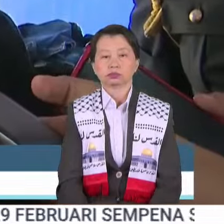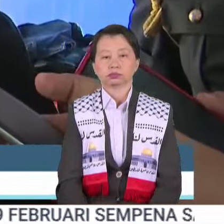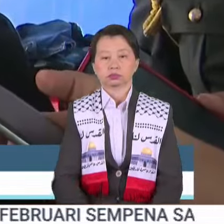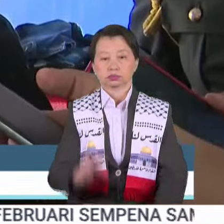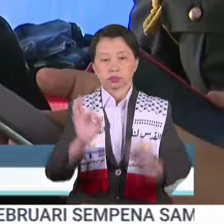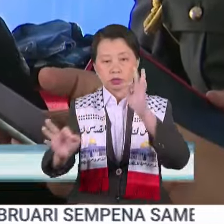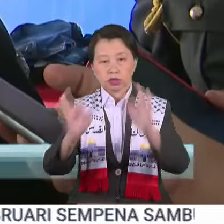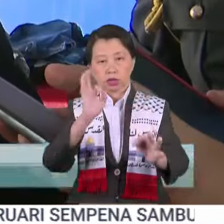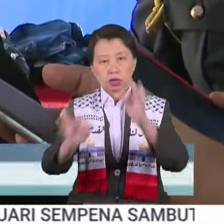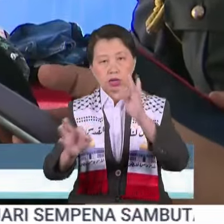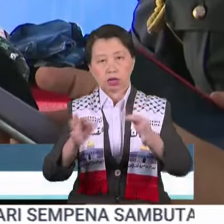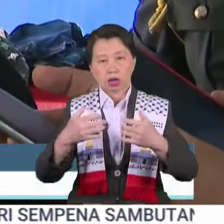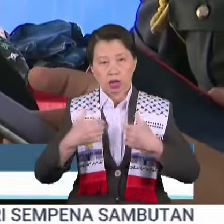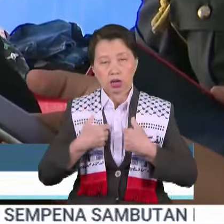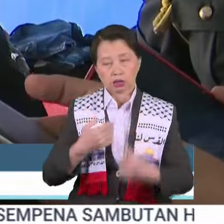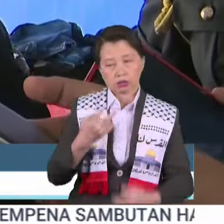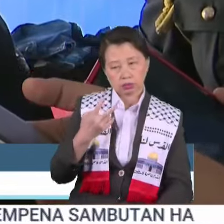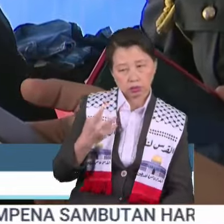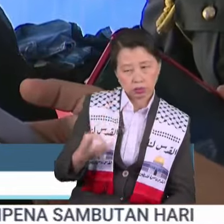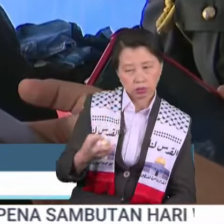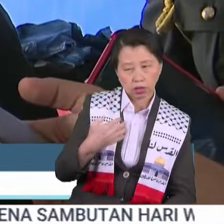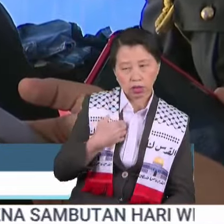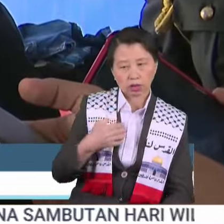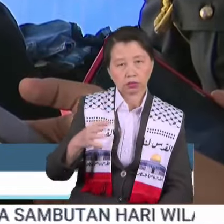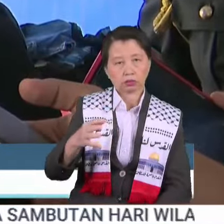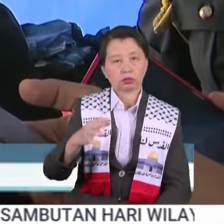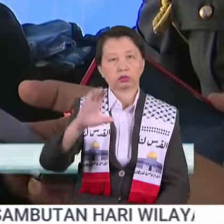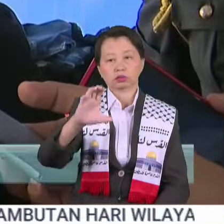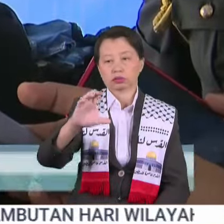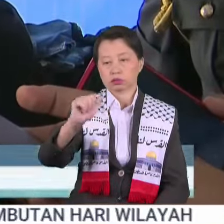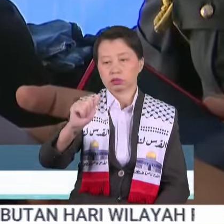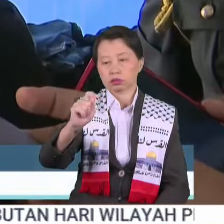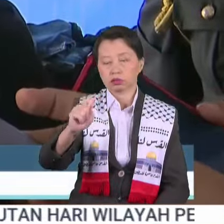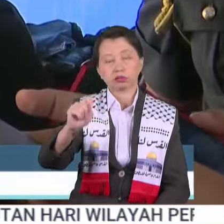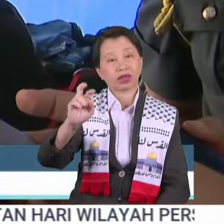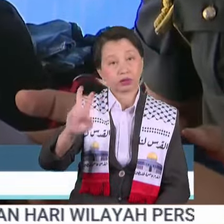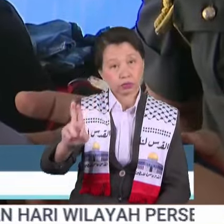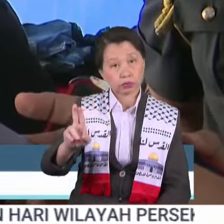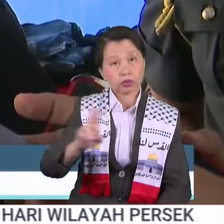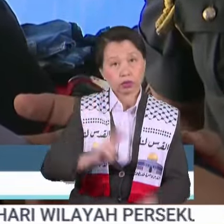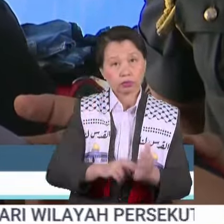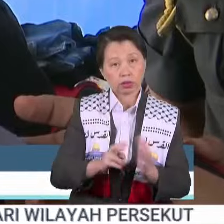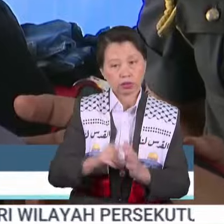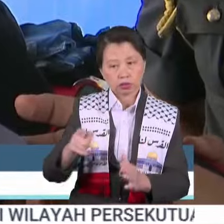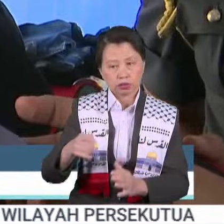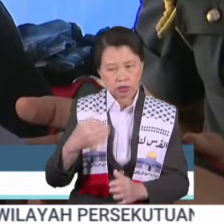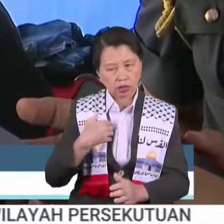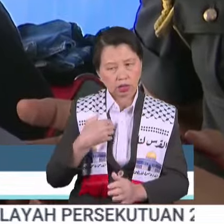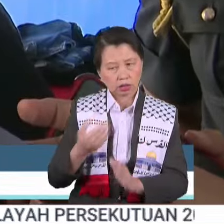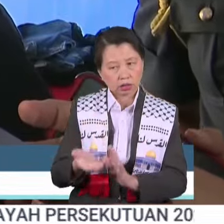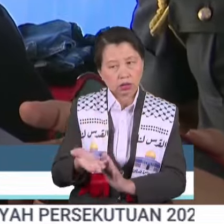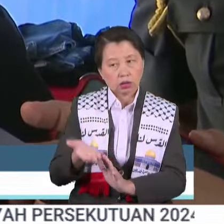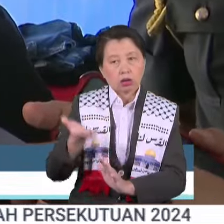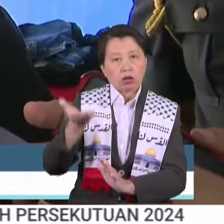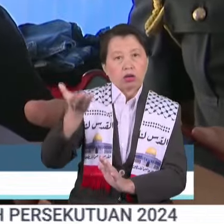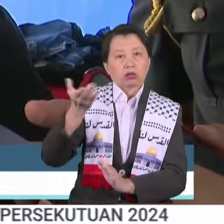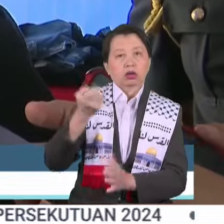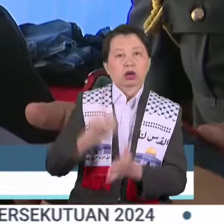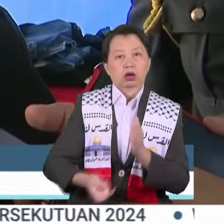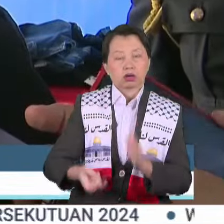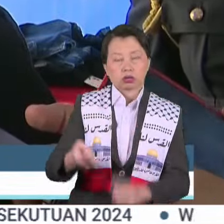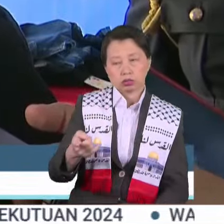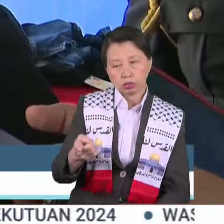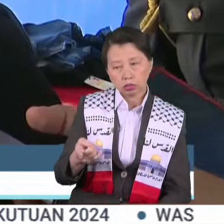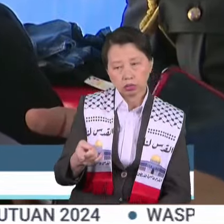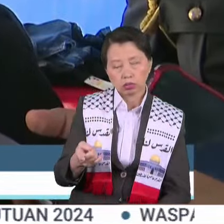Sekiranya didapati ada terdapat unsur pencatutan, which is daripada segi kita kata, maknanya dari segi kenaikan yang melampau, yang maknanya kan